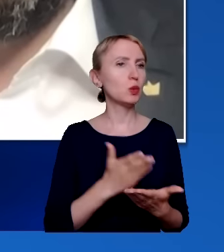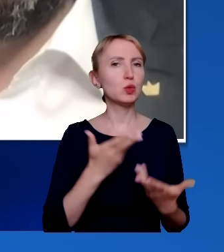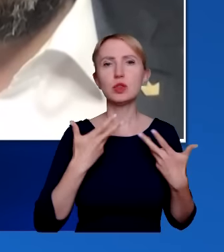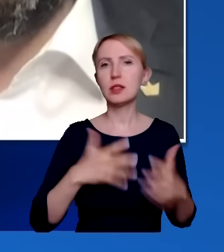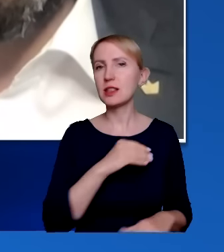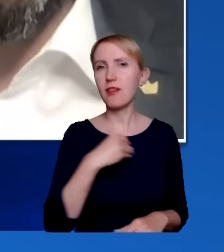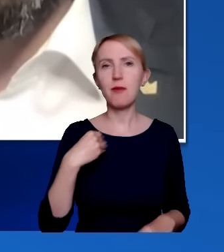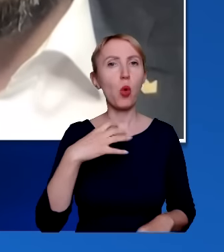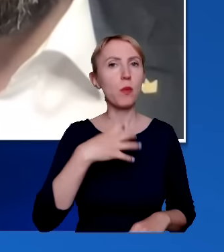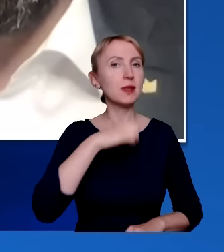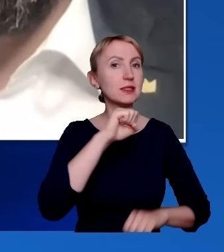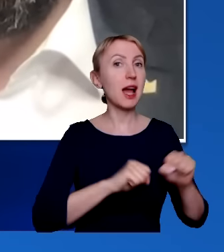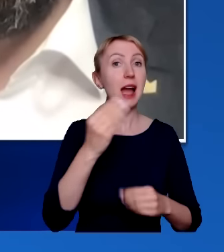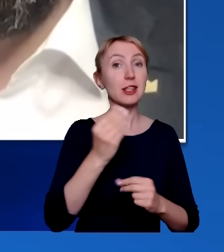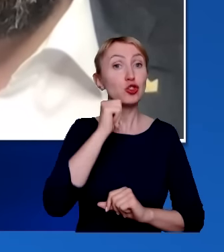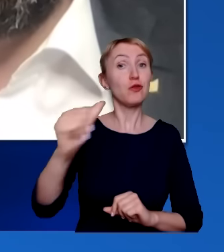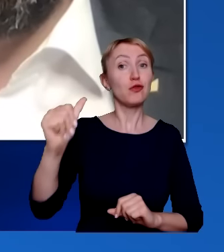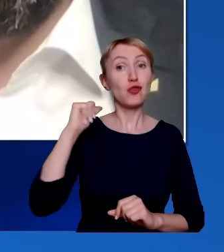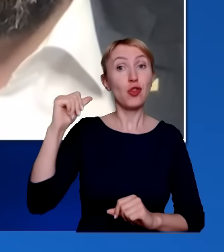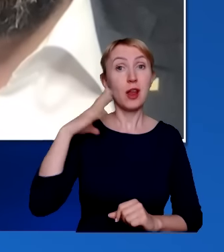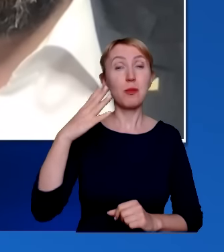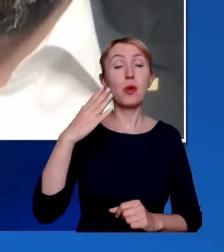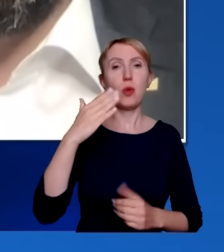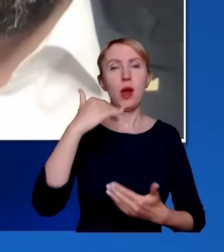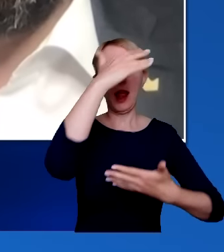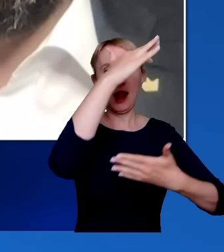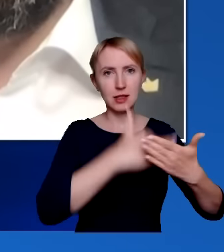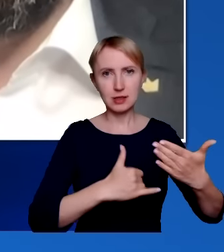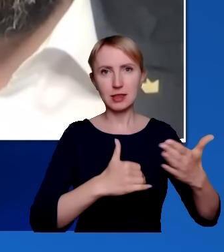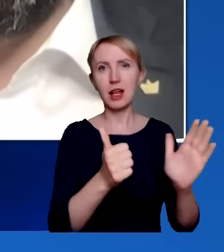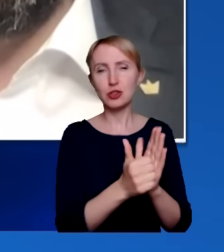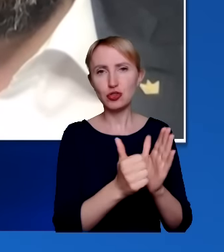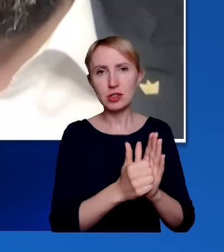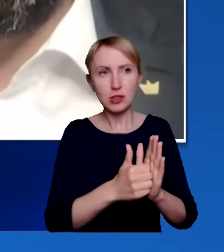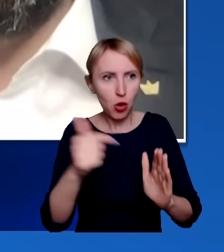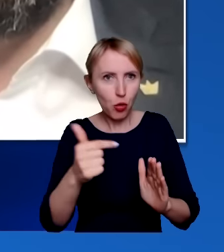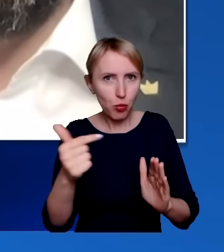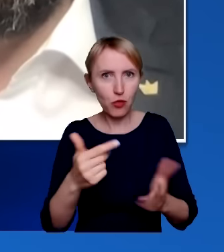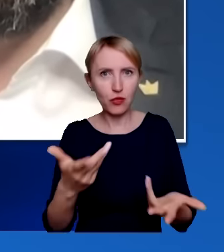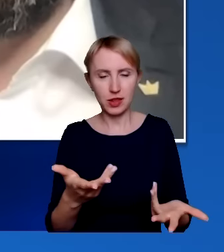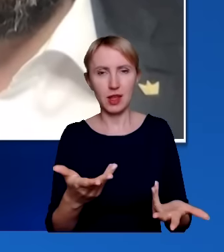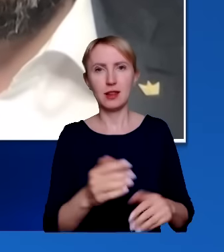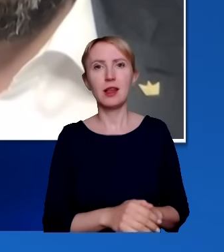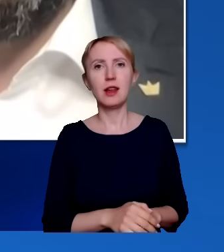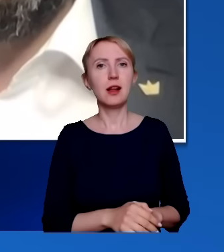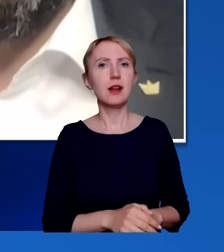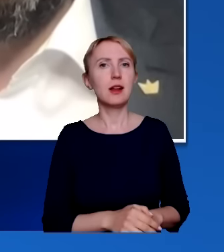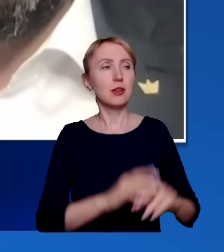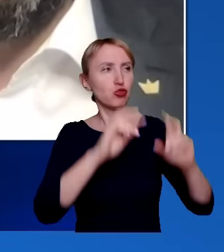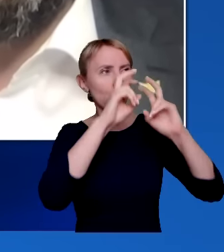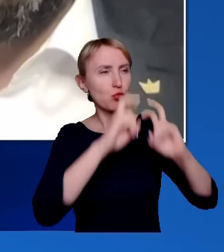choć jeszcze wczoraj była wokanda i miał 16 miał 16 Szanowni państwo rozpatrywać